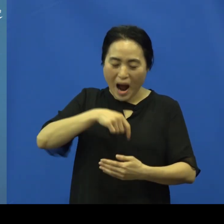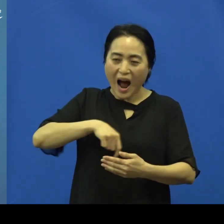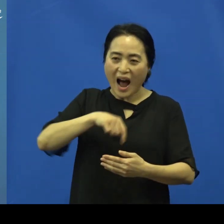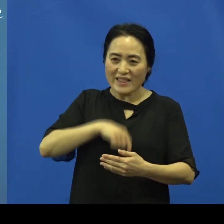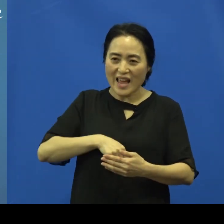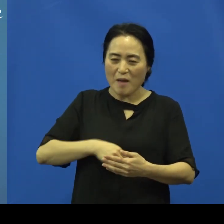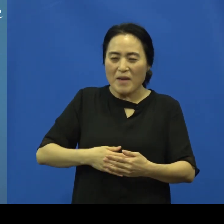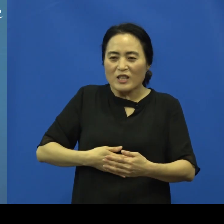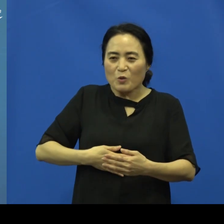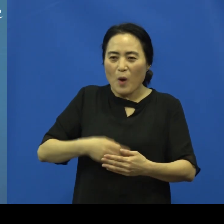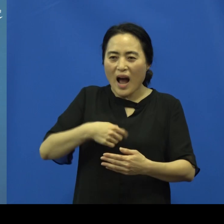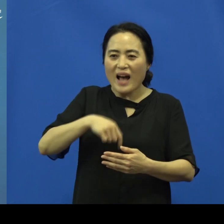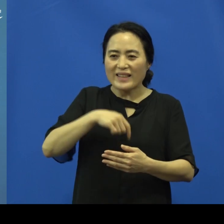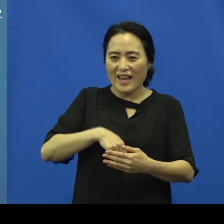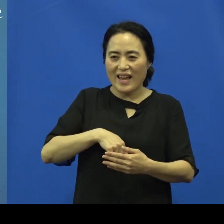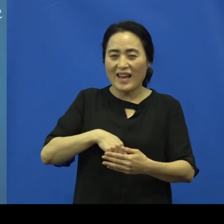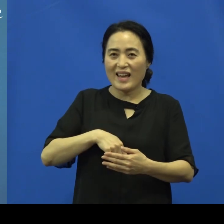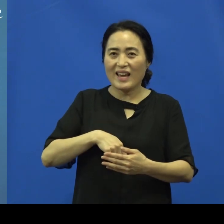뱃속,